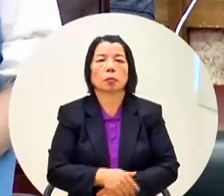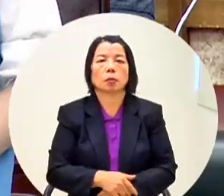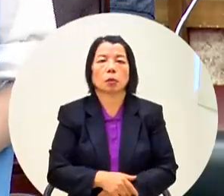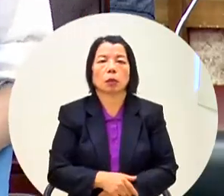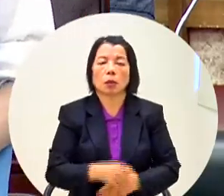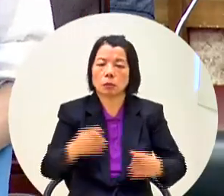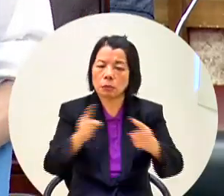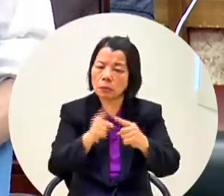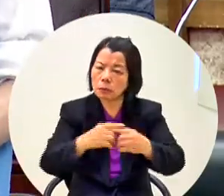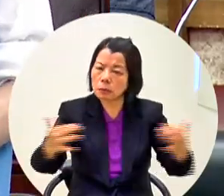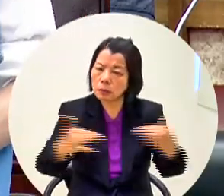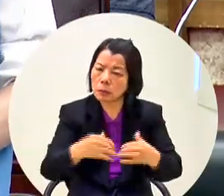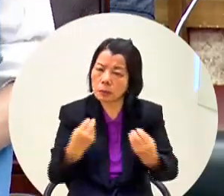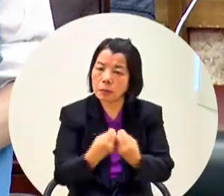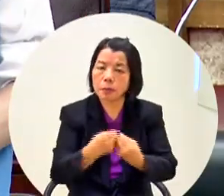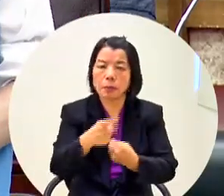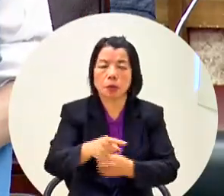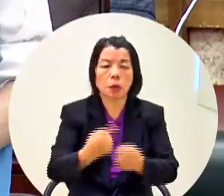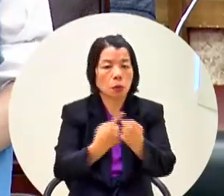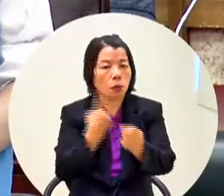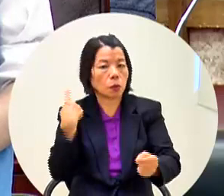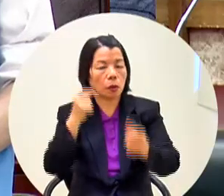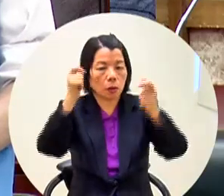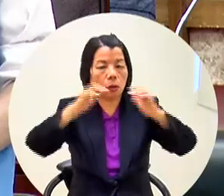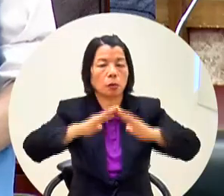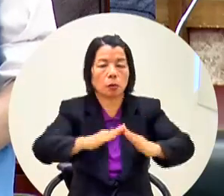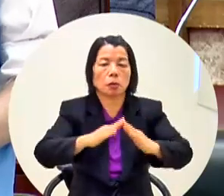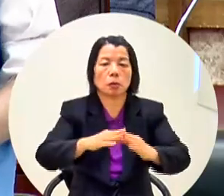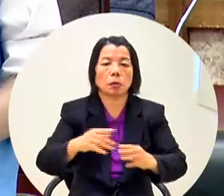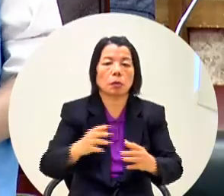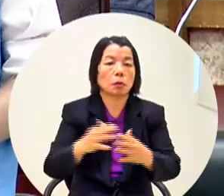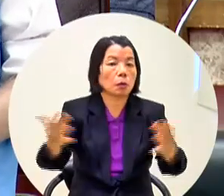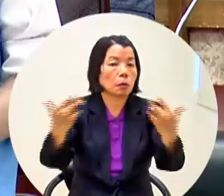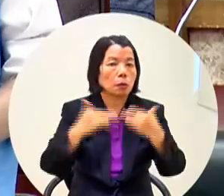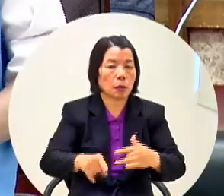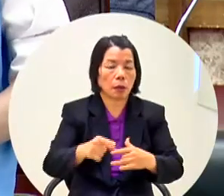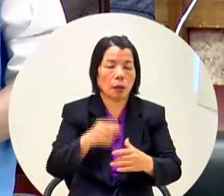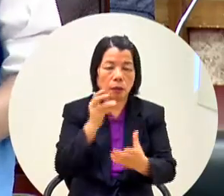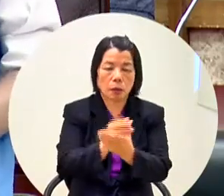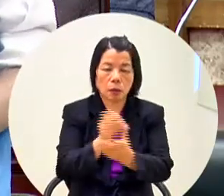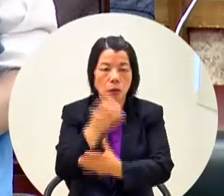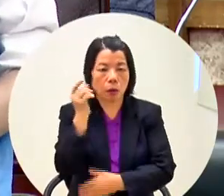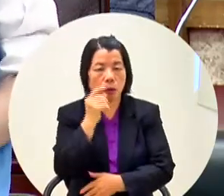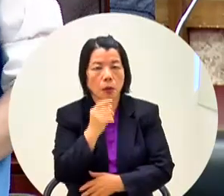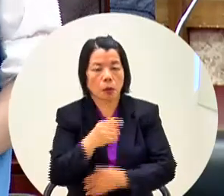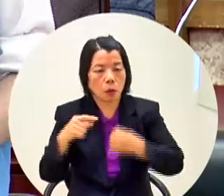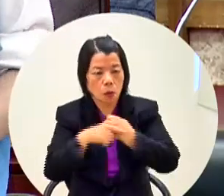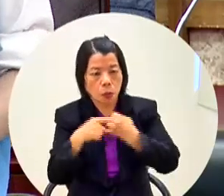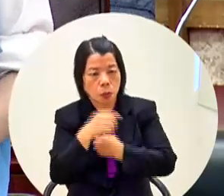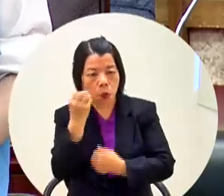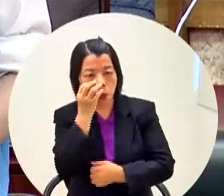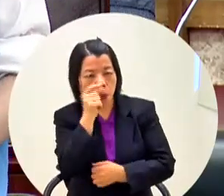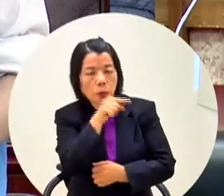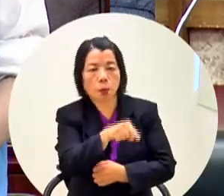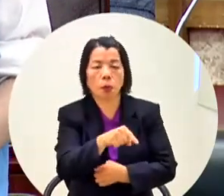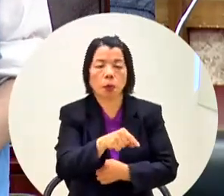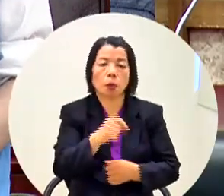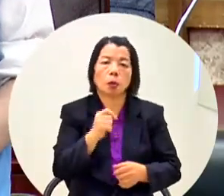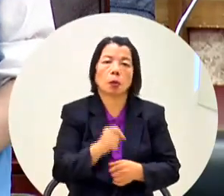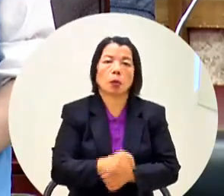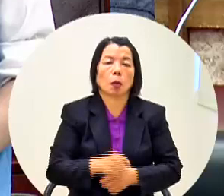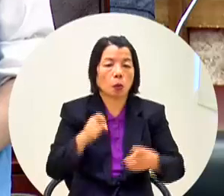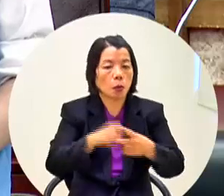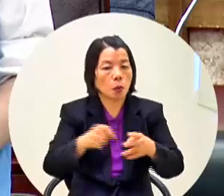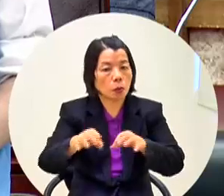进议员报告，去年高雄市来考察高雄市的投资环境的工商团体非常的